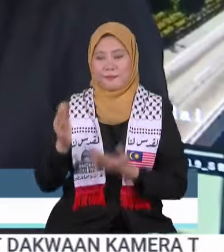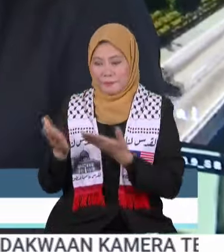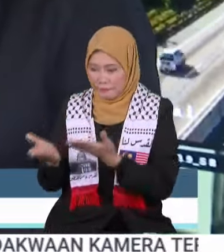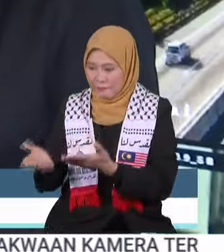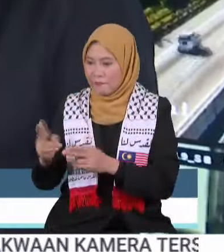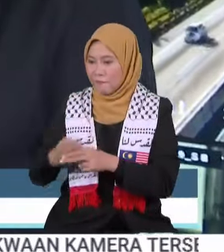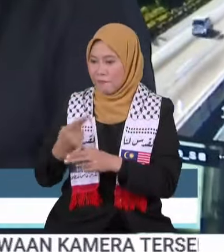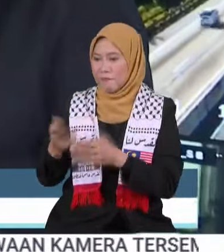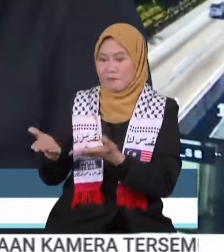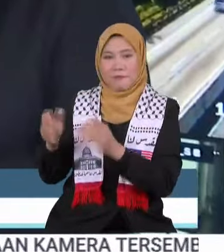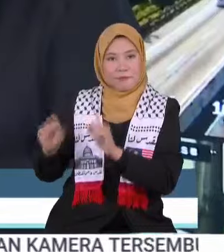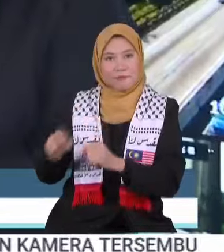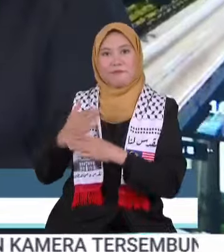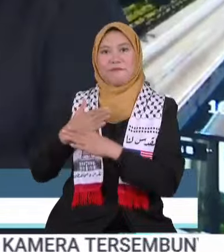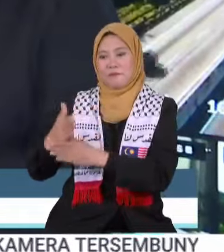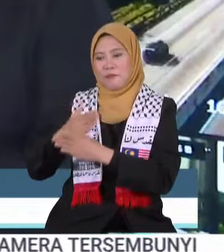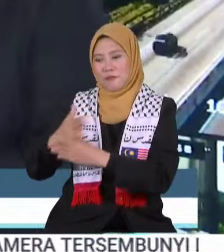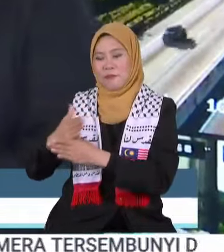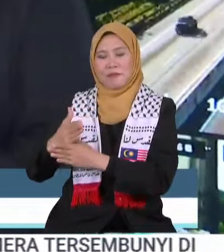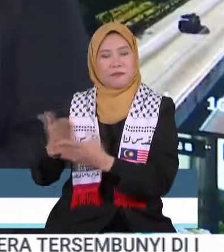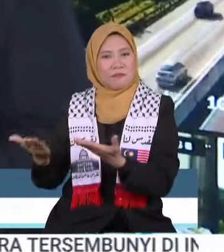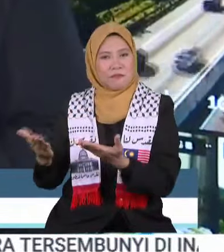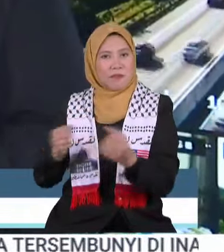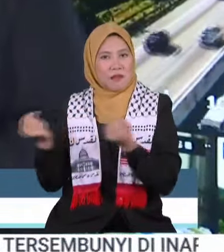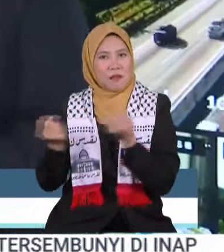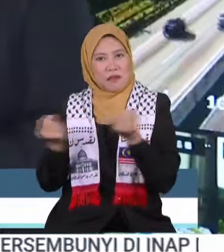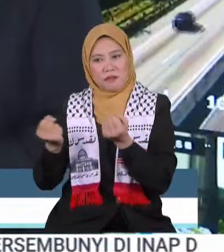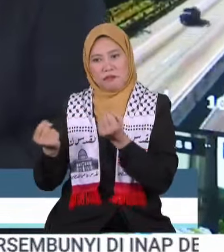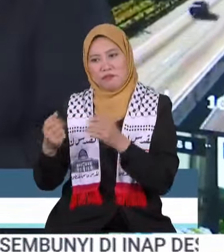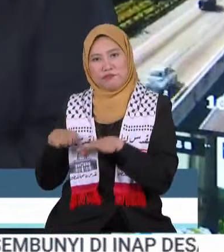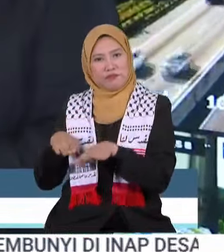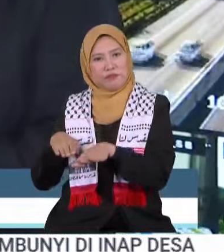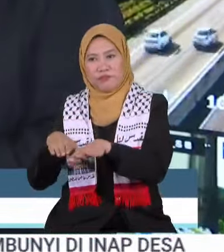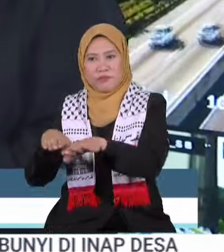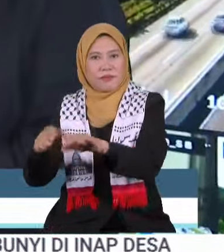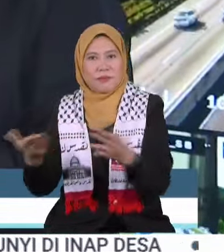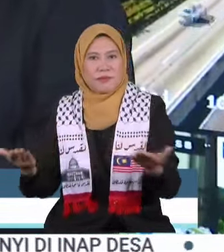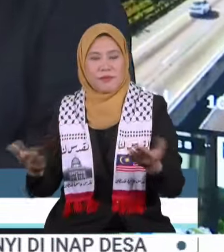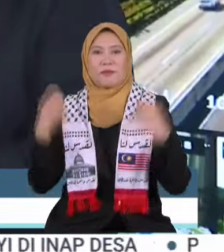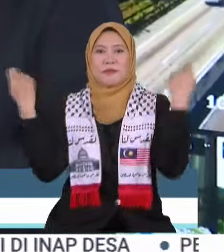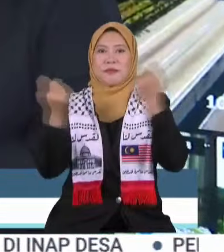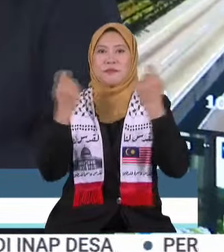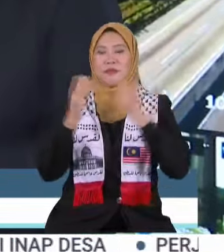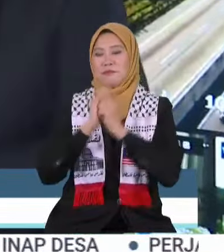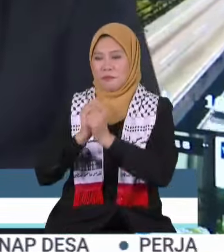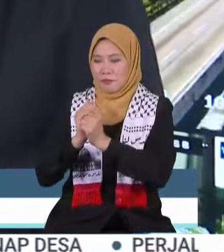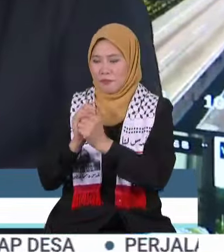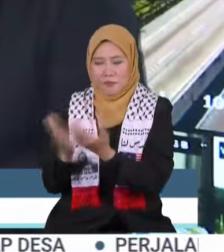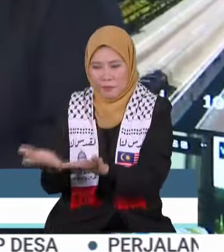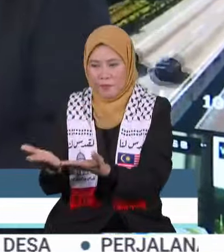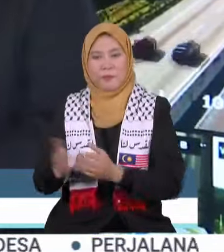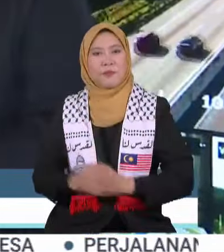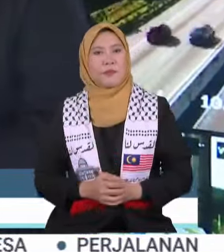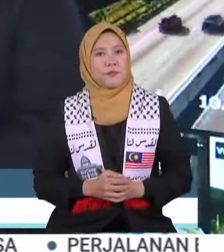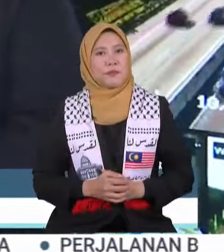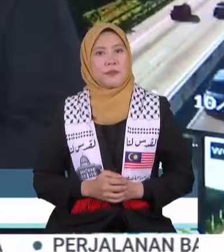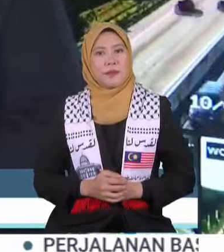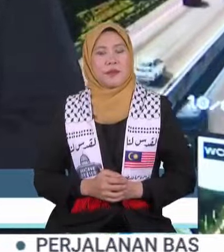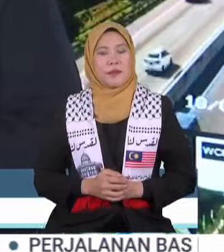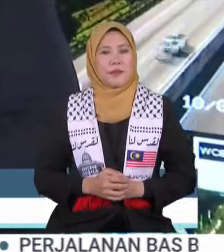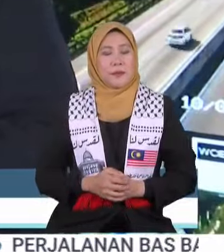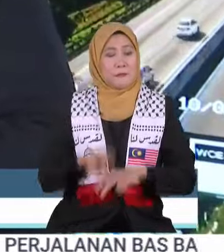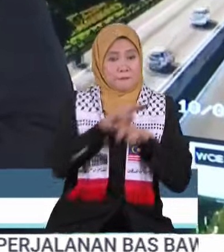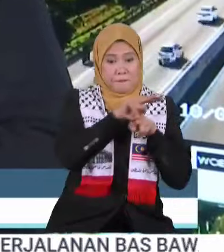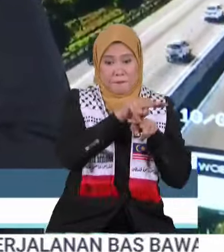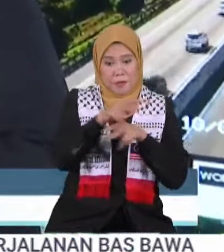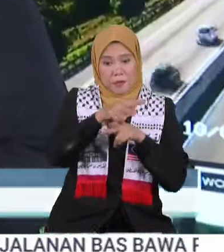secara ringkasnya mungkin boleh berkongsi antara pola pergerakan kenderaan pada situasi ini bersempena dengan sambutan Tahun Baru Cina. Okey, baik.